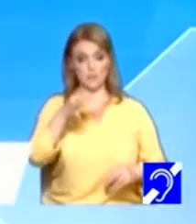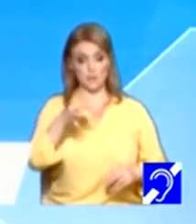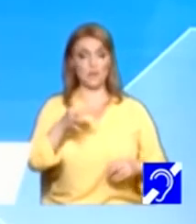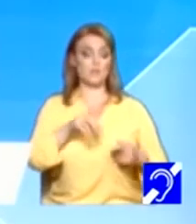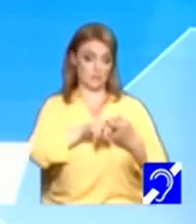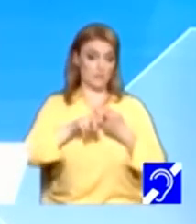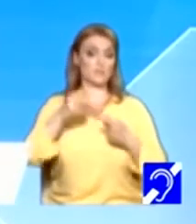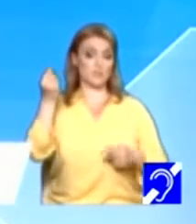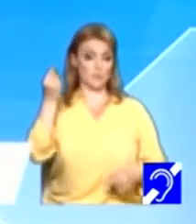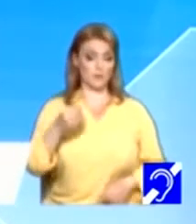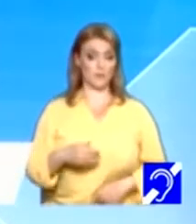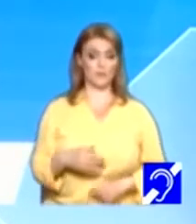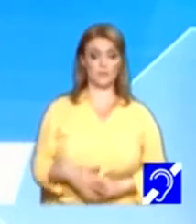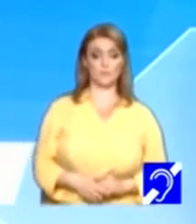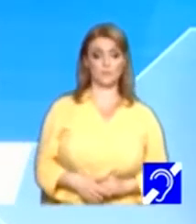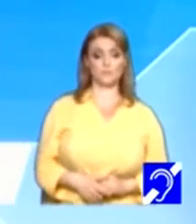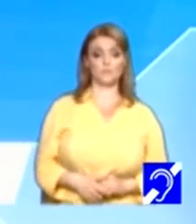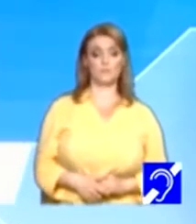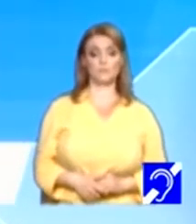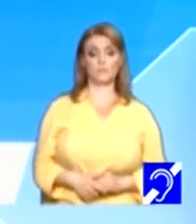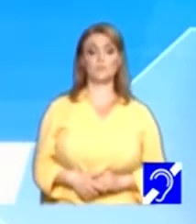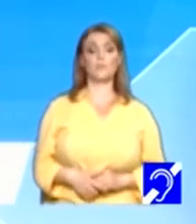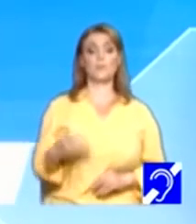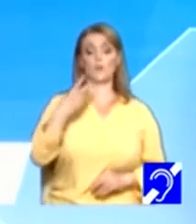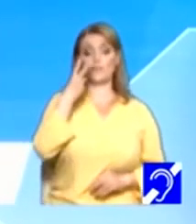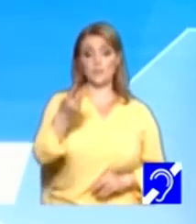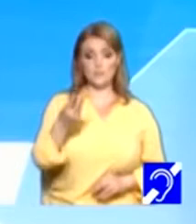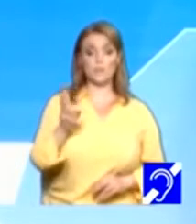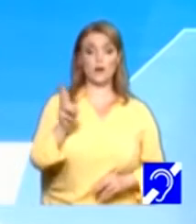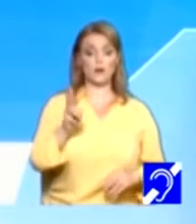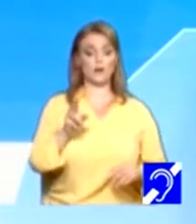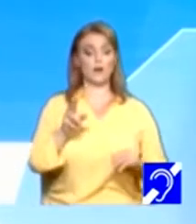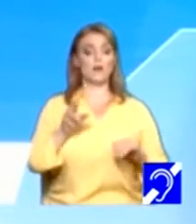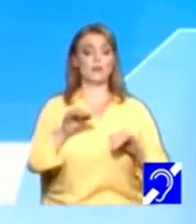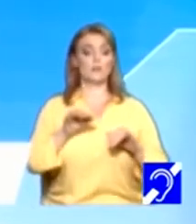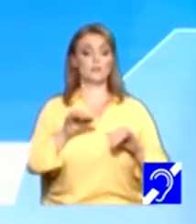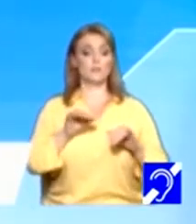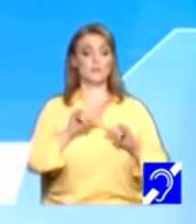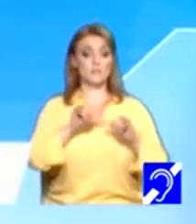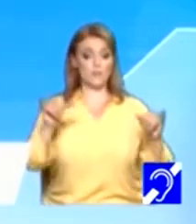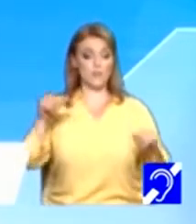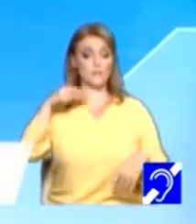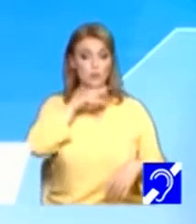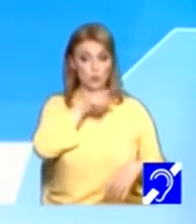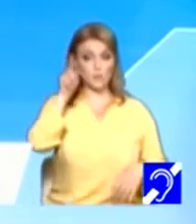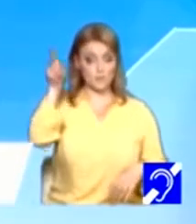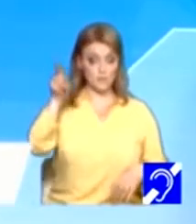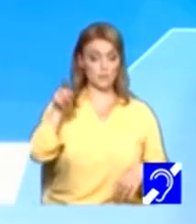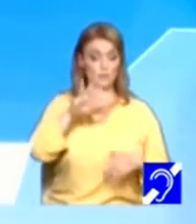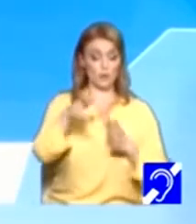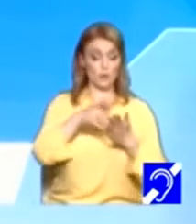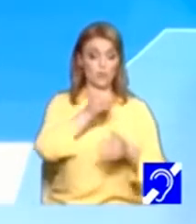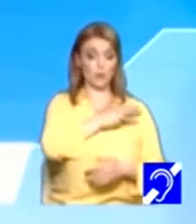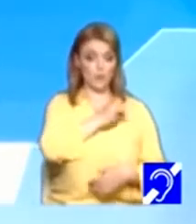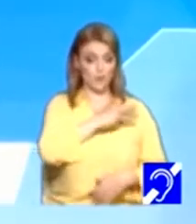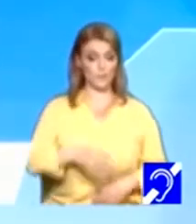bani. Iată, noi vedem un rol foarte activ a statului în economie, nu doar unul de liber arbitru și de cel care e legiuitorul, dar